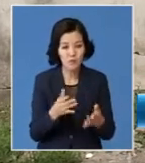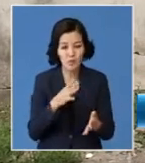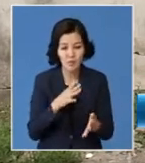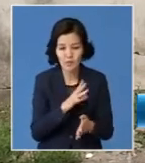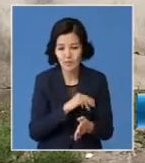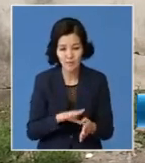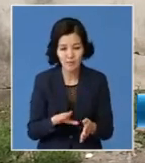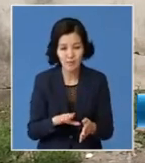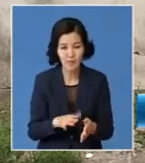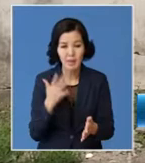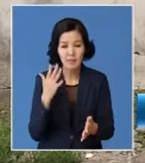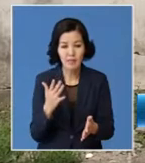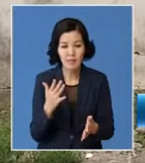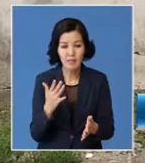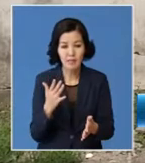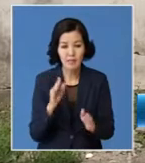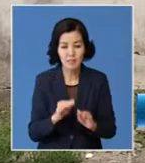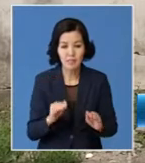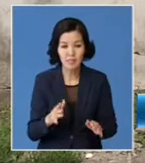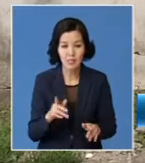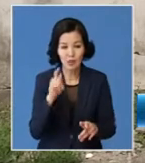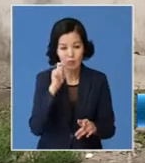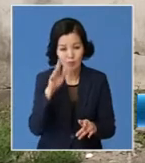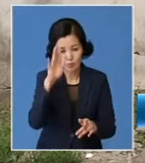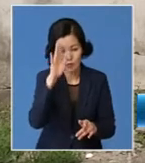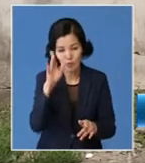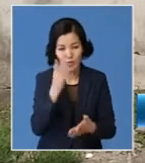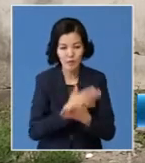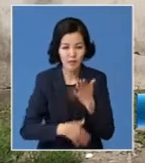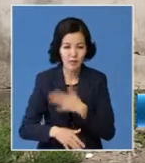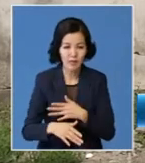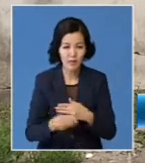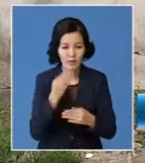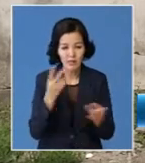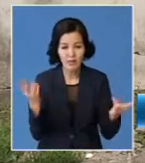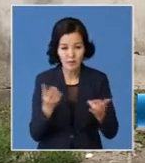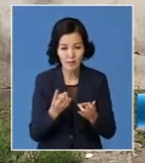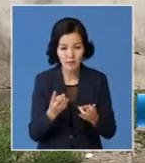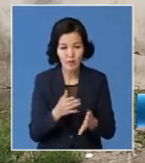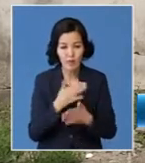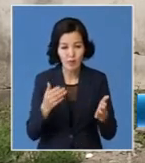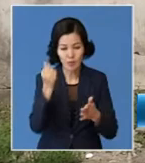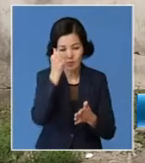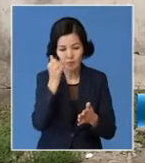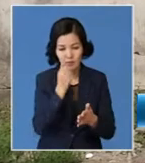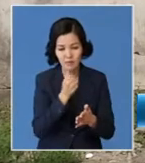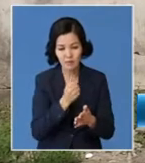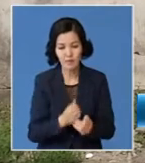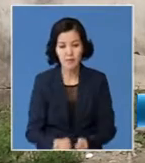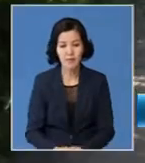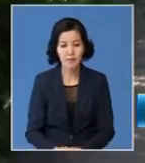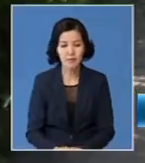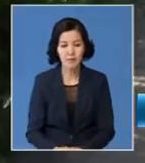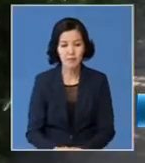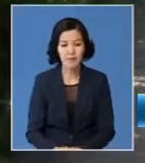меня 5 детей и муж-инвалид. В данный момент нам эти продукты и вещи крайне необходимы. Еще раз хочу выразить всем огромную